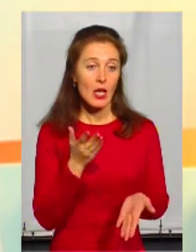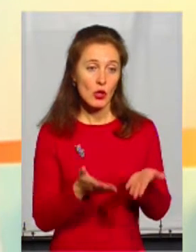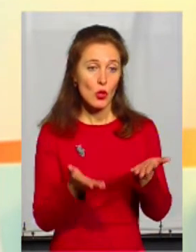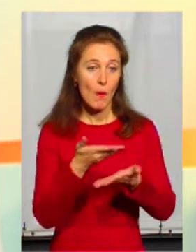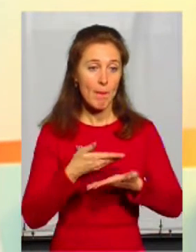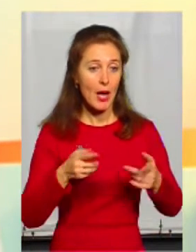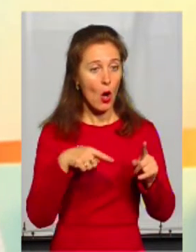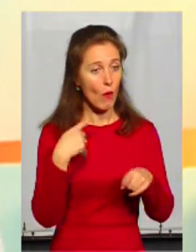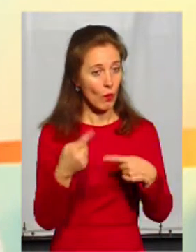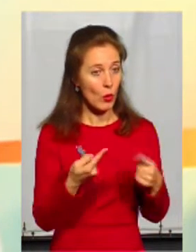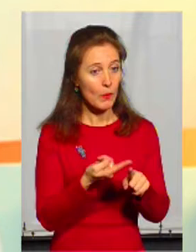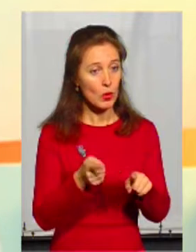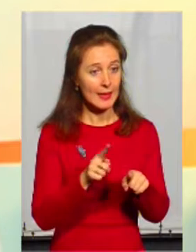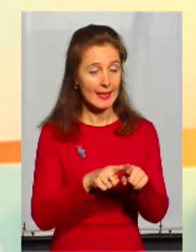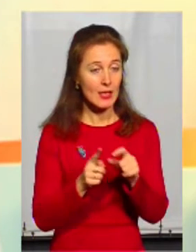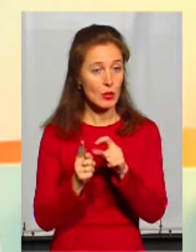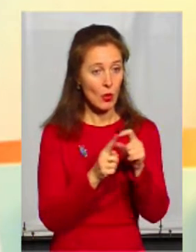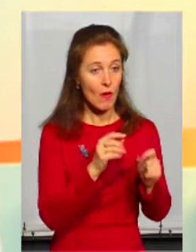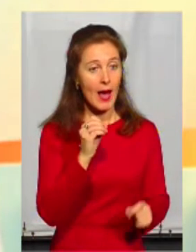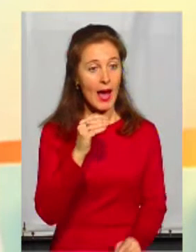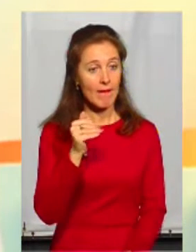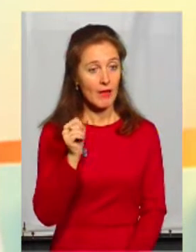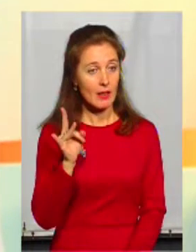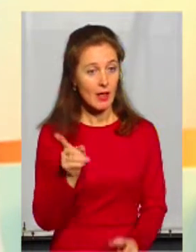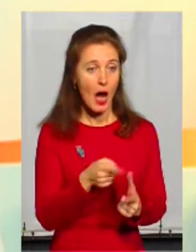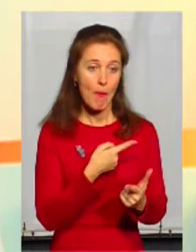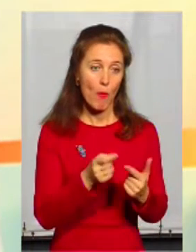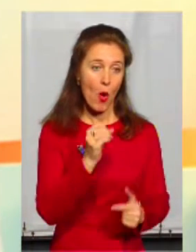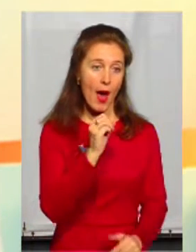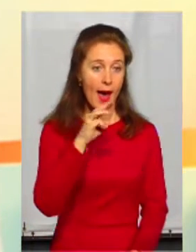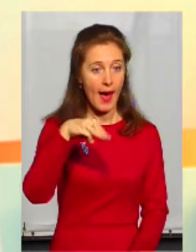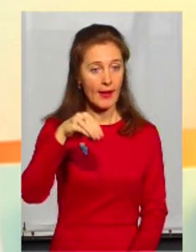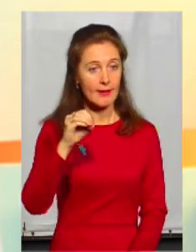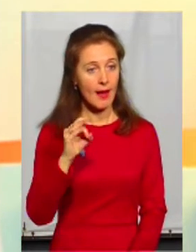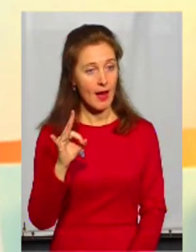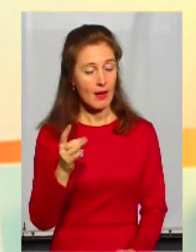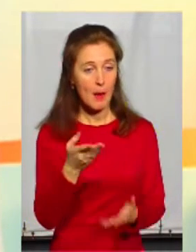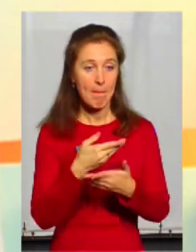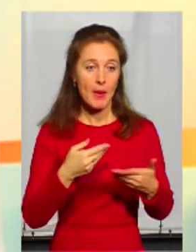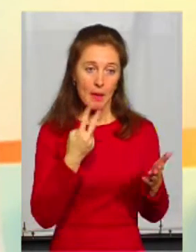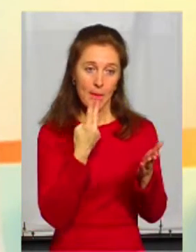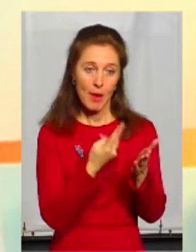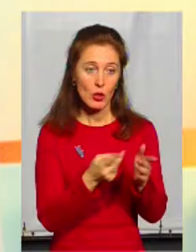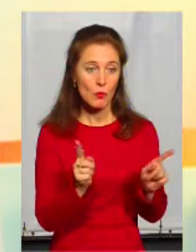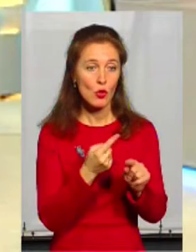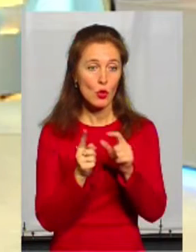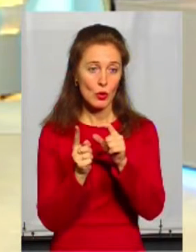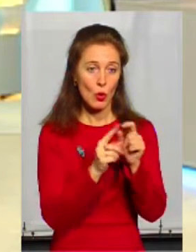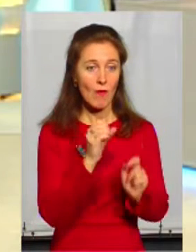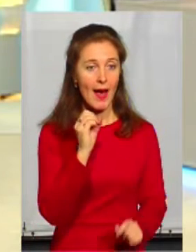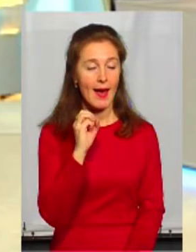якщо ми говоримо про такі слова, як «ефір» або «етер», то ми бачимо, що слово